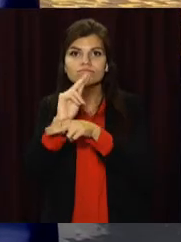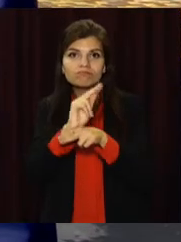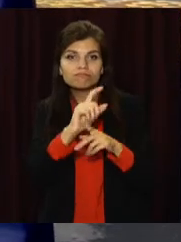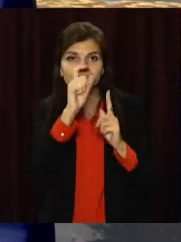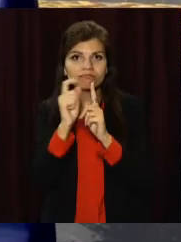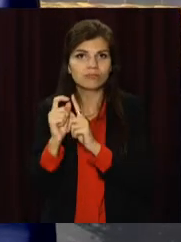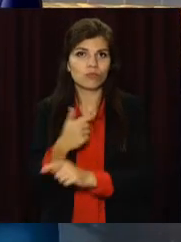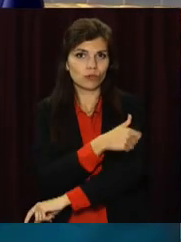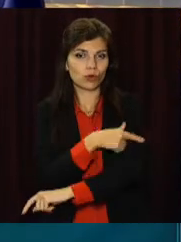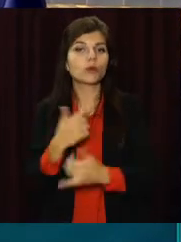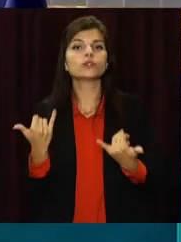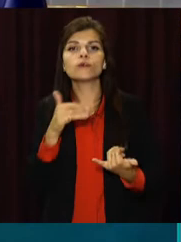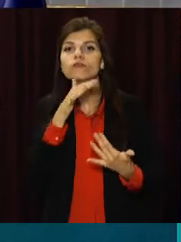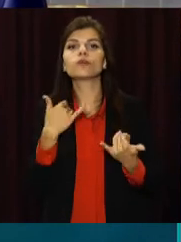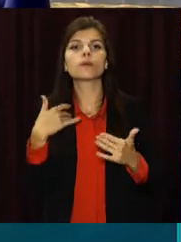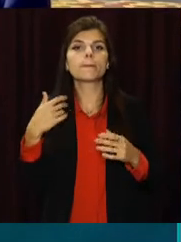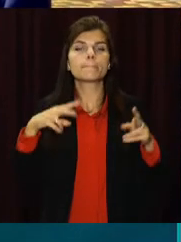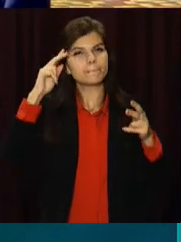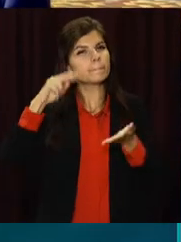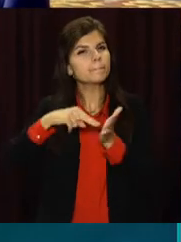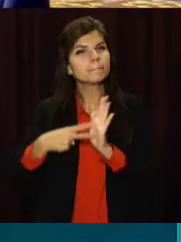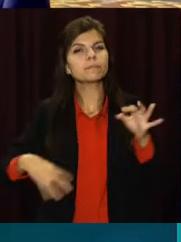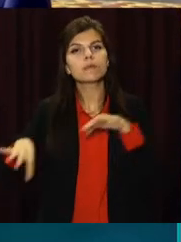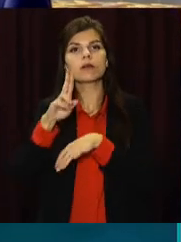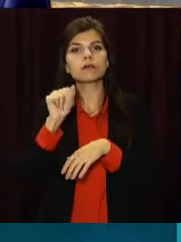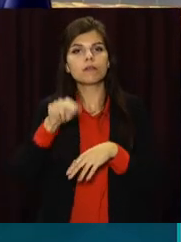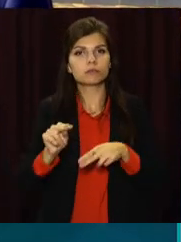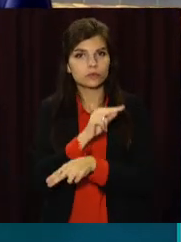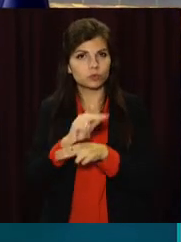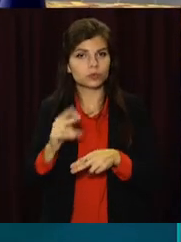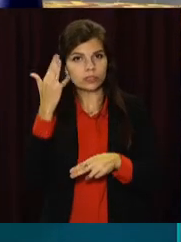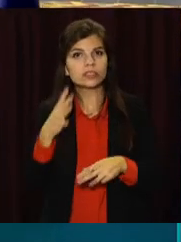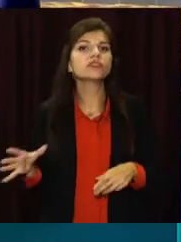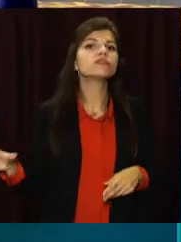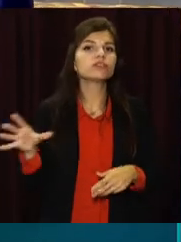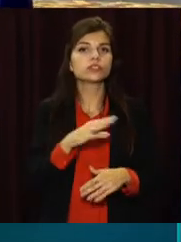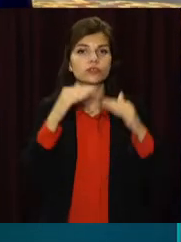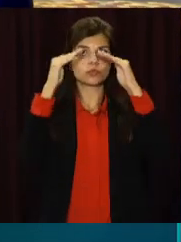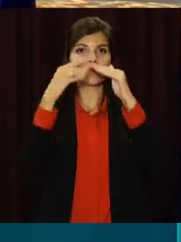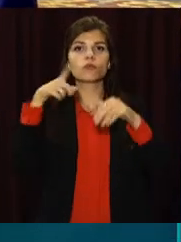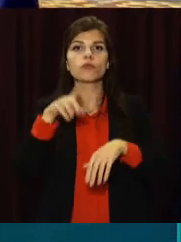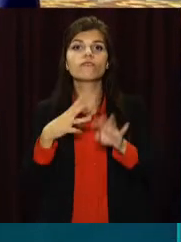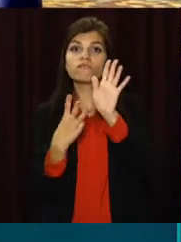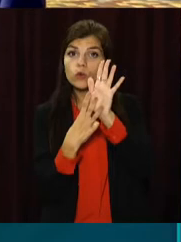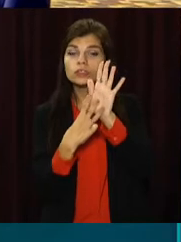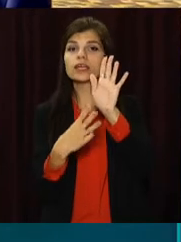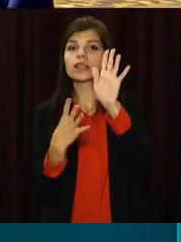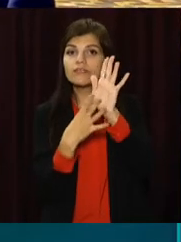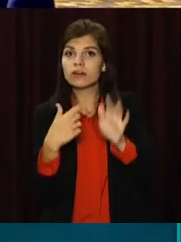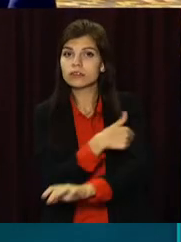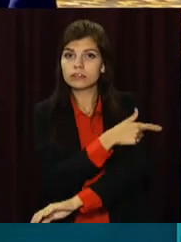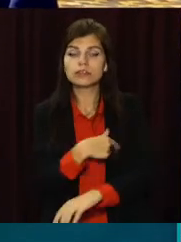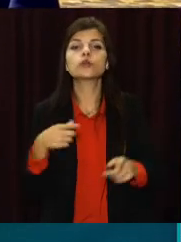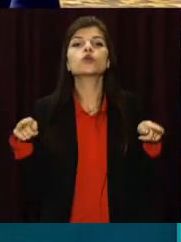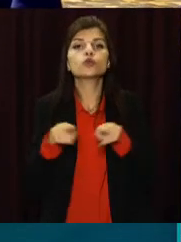закладів. На даний час ми вже проводимо проєктування повного капітального ремонту всіх будівель 8-ї лікарні, 9-ї лікарні,